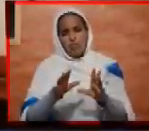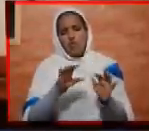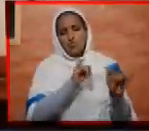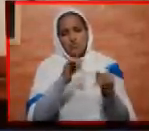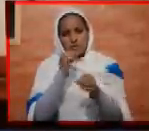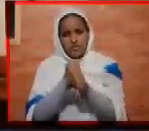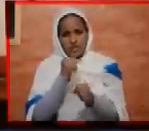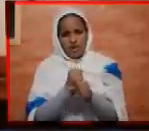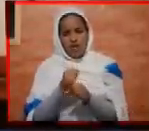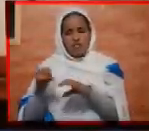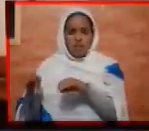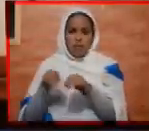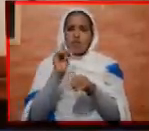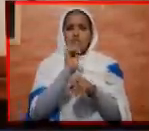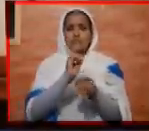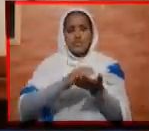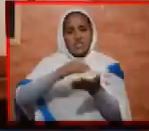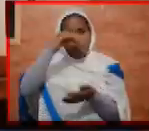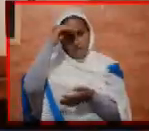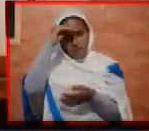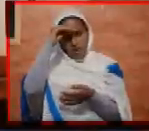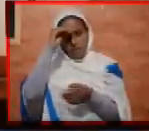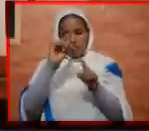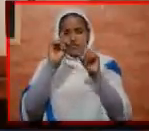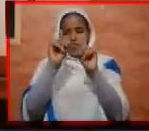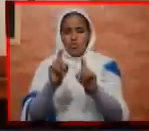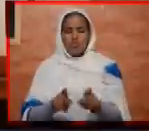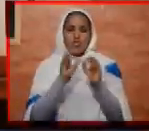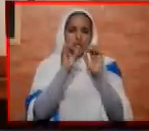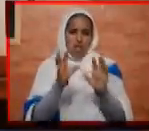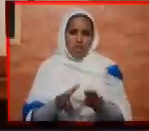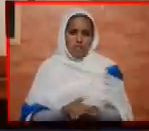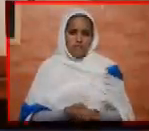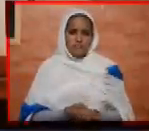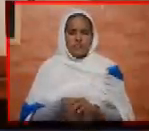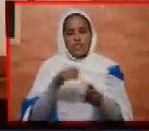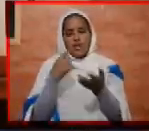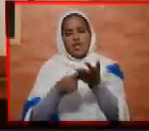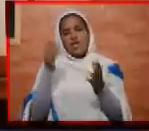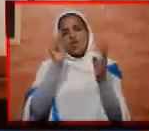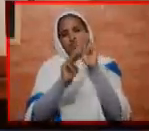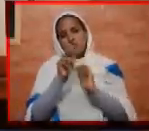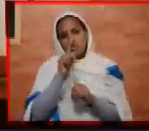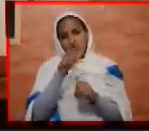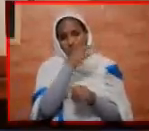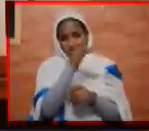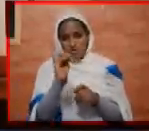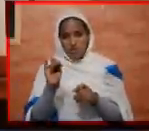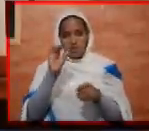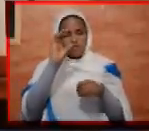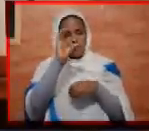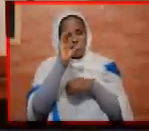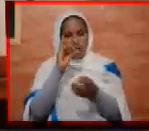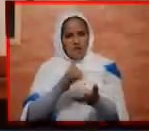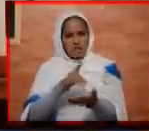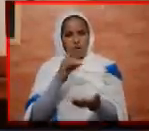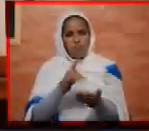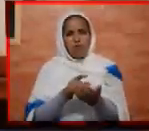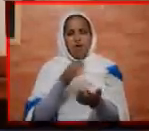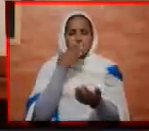ነግረውት ወደኋላ የሚልበት ነገር የለም። እንኳን ተጠይቆ ዝም ብሎ ልስጥ ለቤተ ክርስቲያን ልደግፍ እያለ